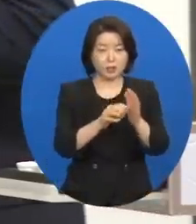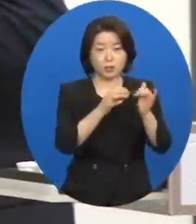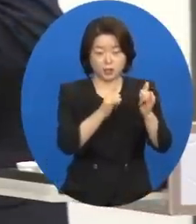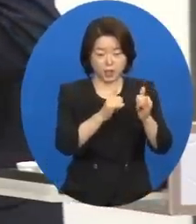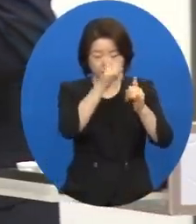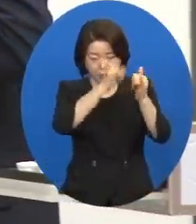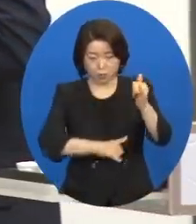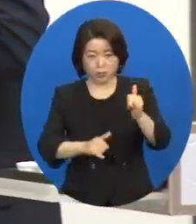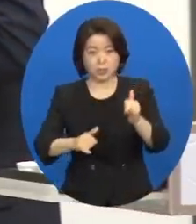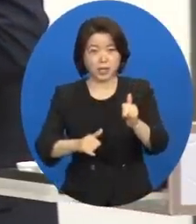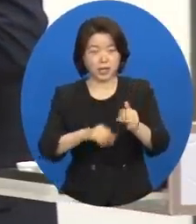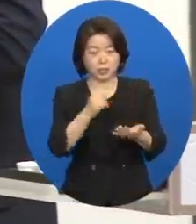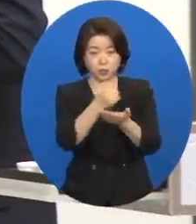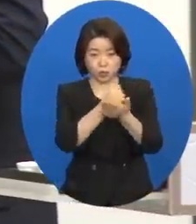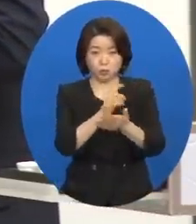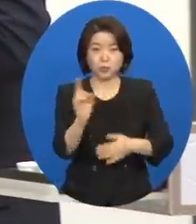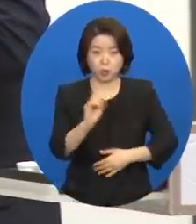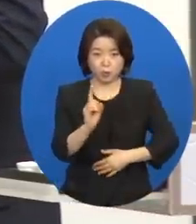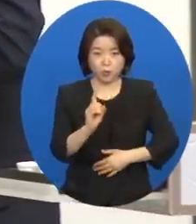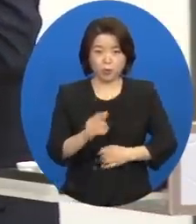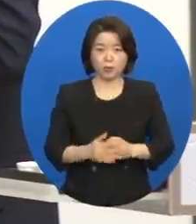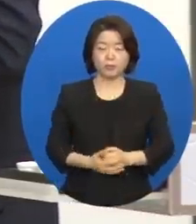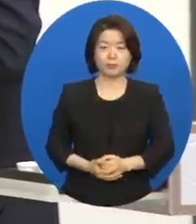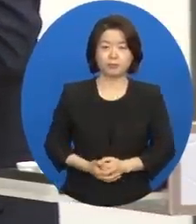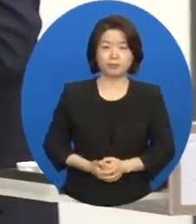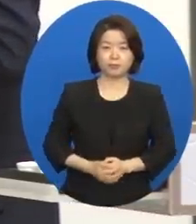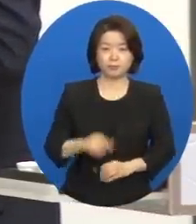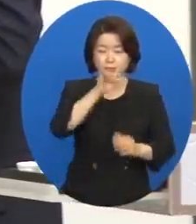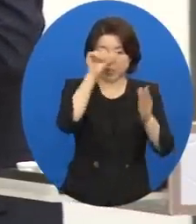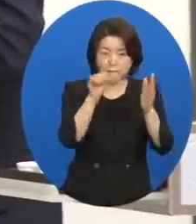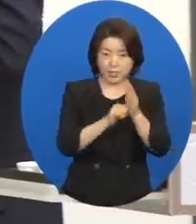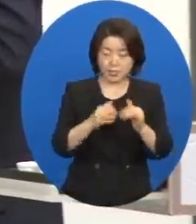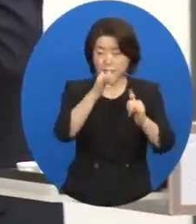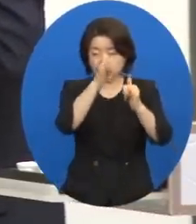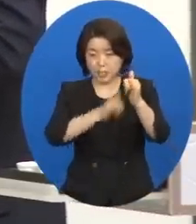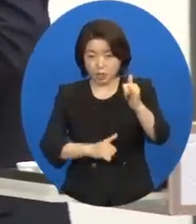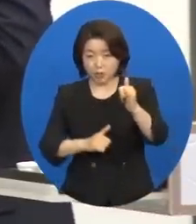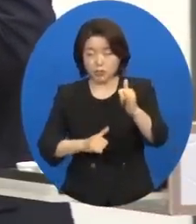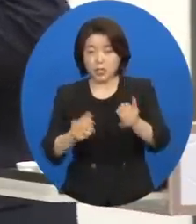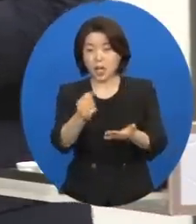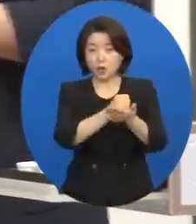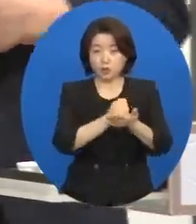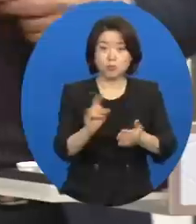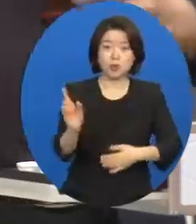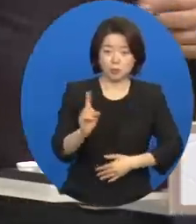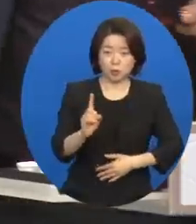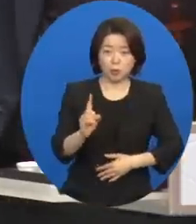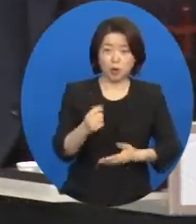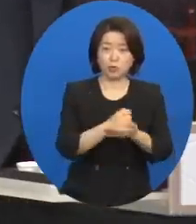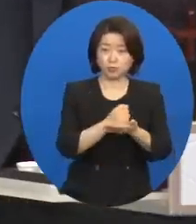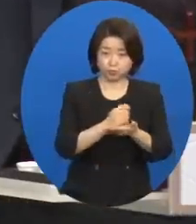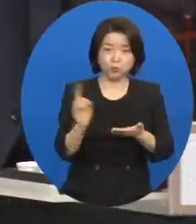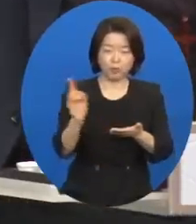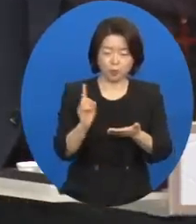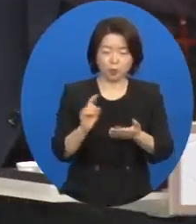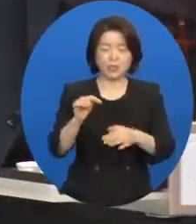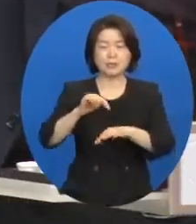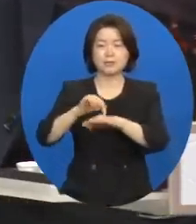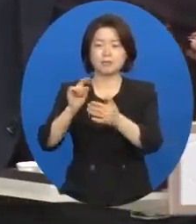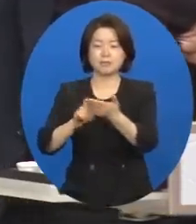이 인생과 역사의 운명은 바로 이 마음에 달려